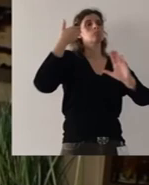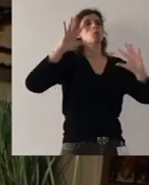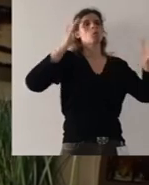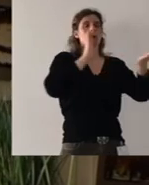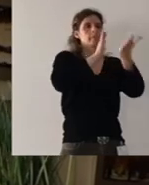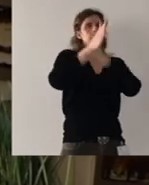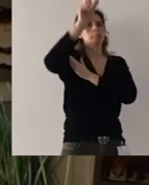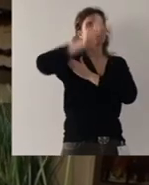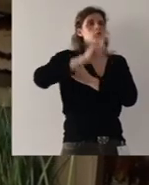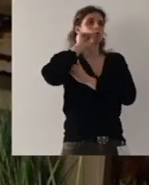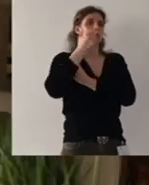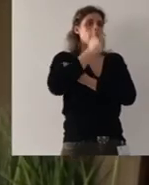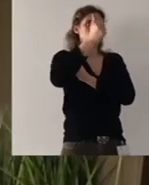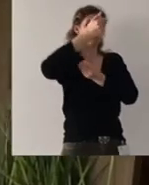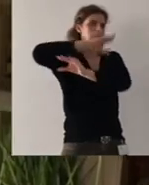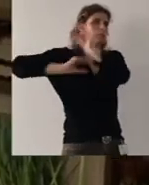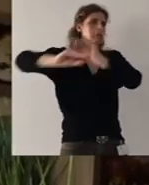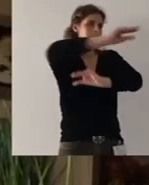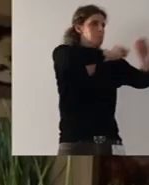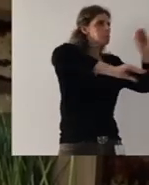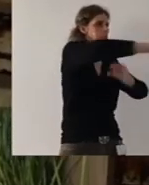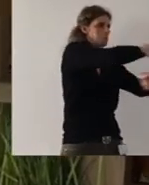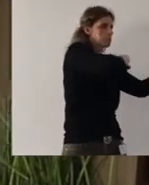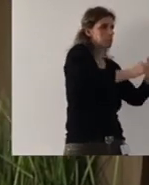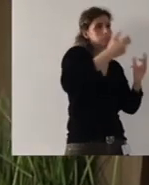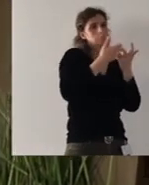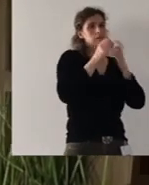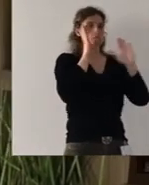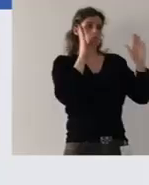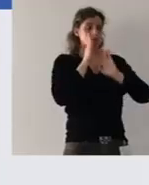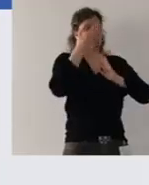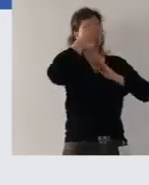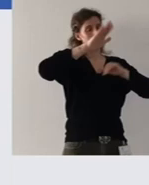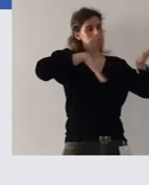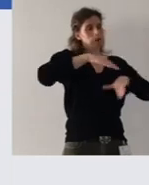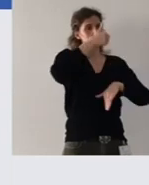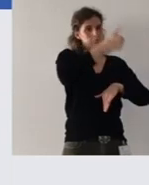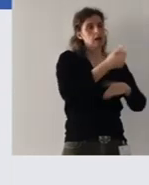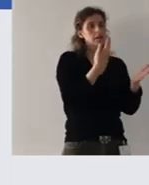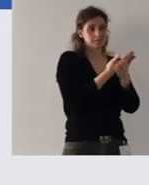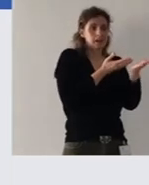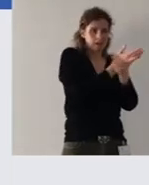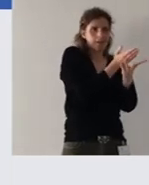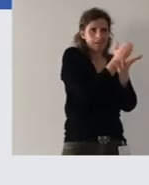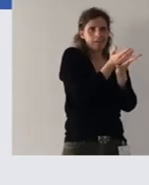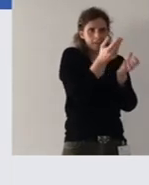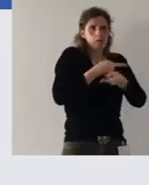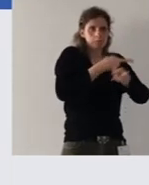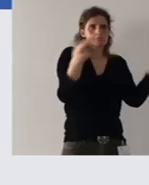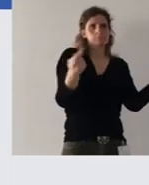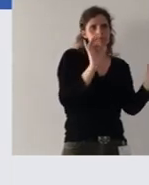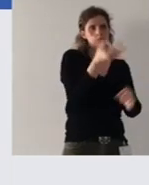la communication se fait directement par les personnes sourdes, entre elles, par le bouche à oreille. On sait que Facebook marche bien, donc c'est